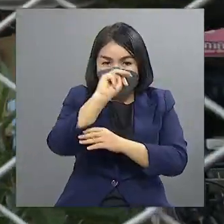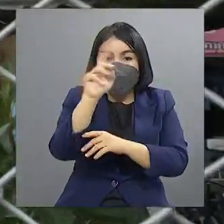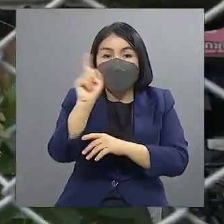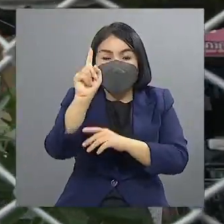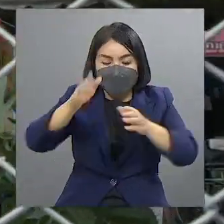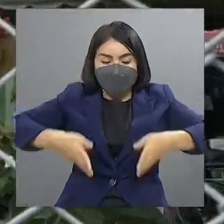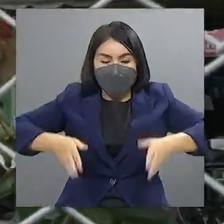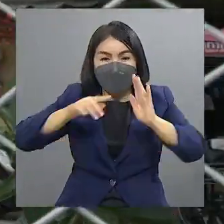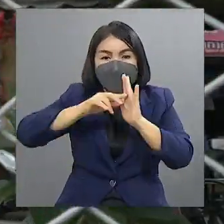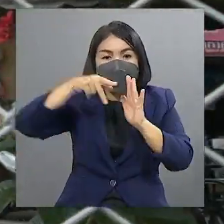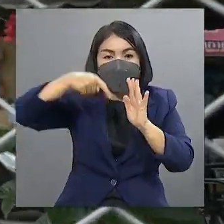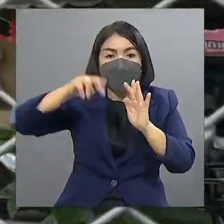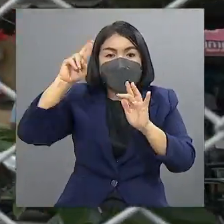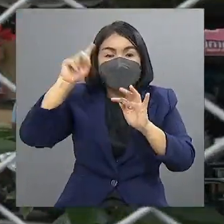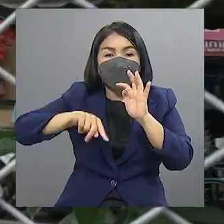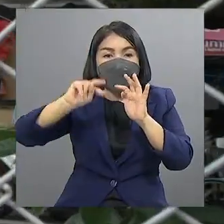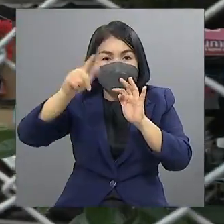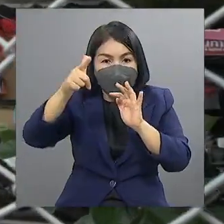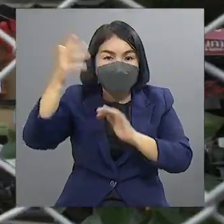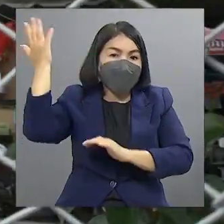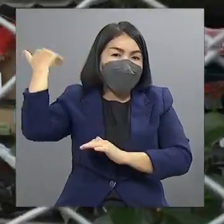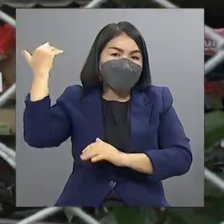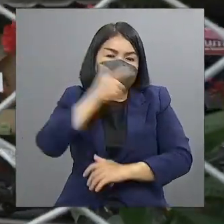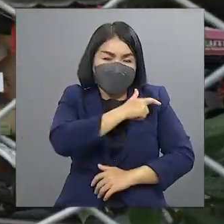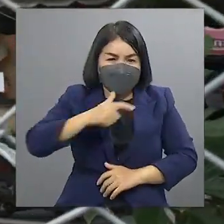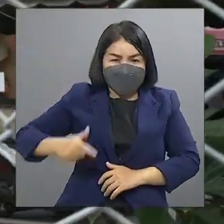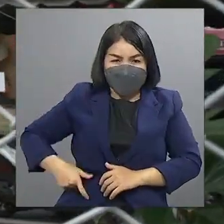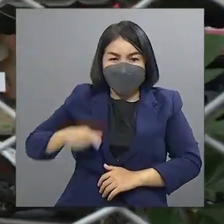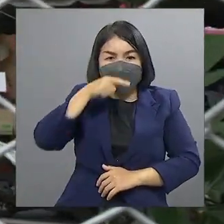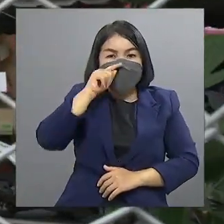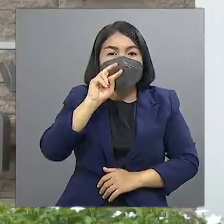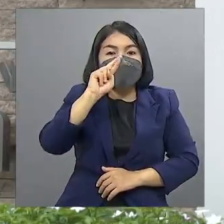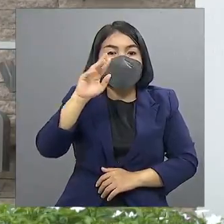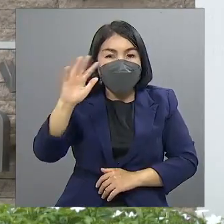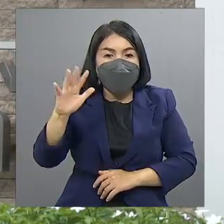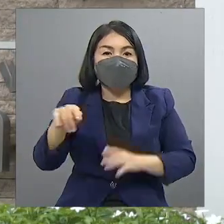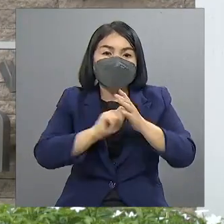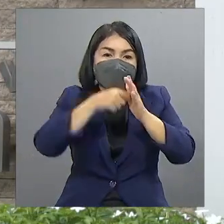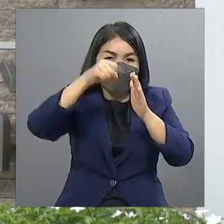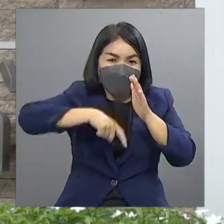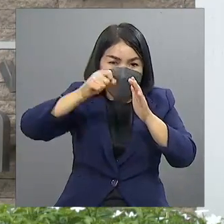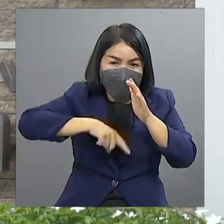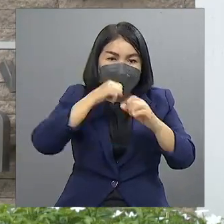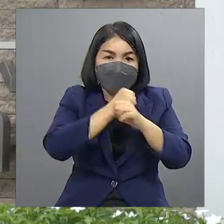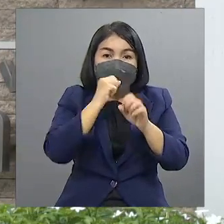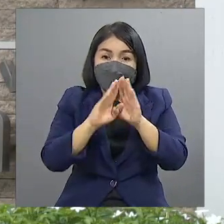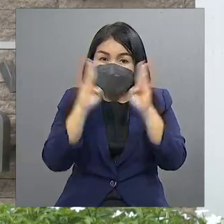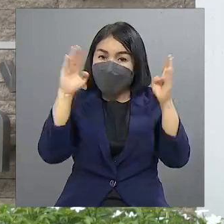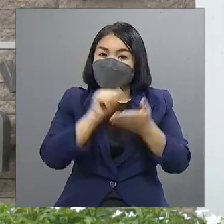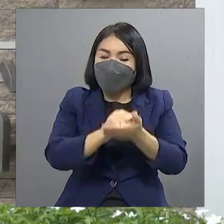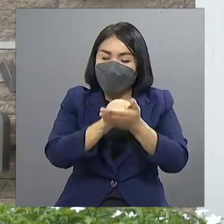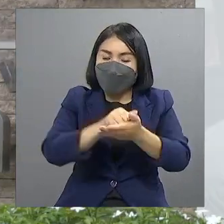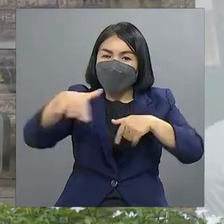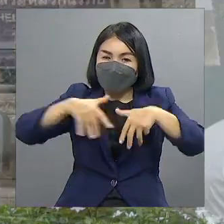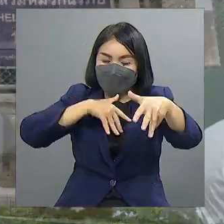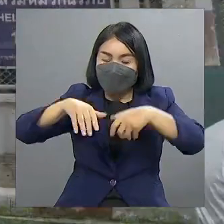ล้อมรอบด้วยตึกเก่าสมัยรัชกาลที่5แม้จะมีการบูรณะตึกไปบ้างแต่ก็ยังคงเปิดทำการในชุมชนจนถึงปัจจุบัน